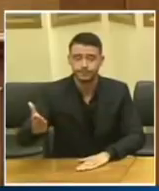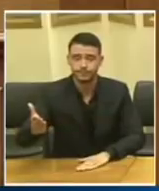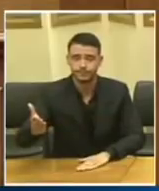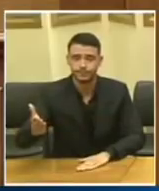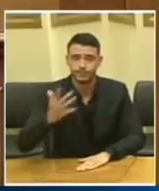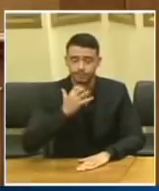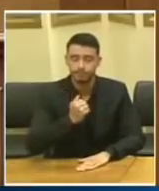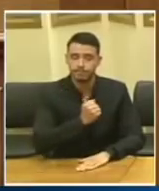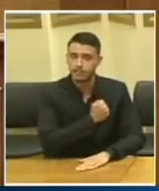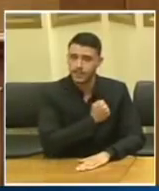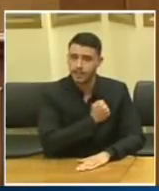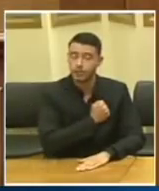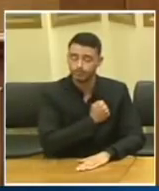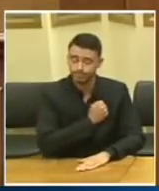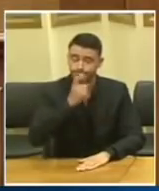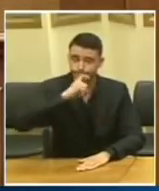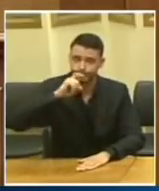πιστεύω ότι πρέπει να προχωρήσουμε.